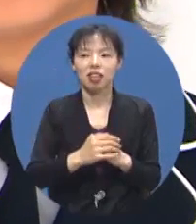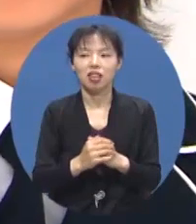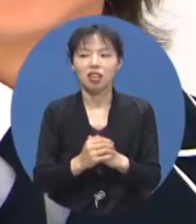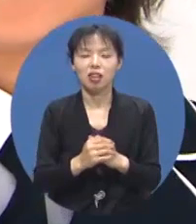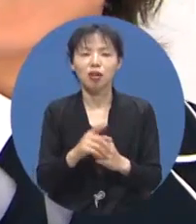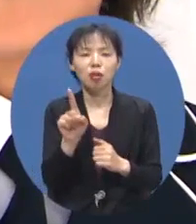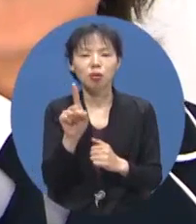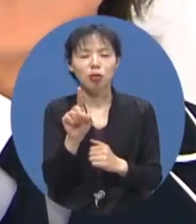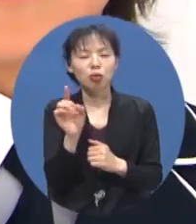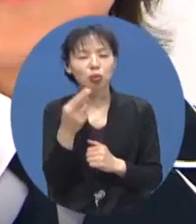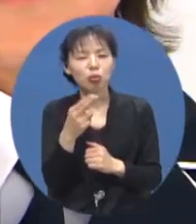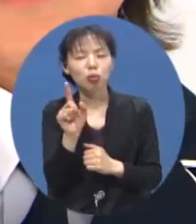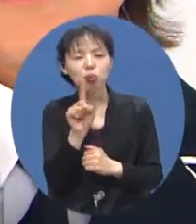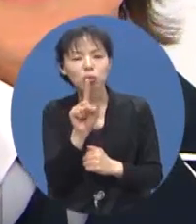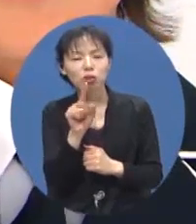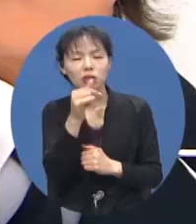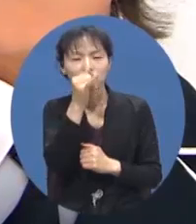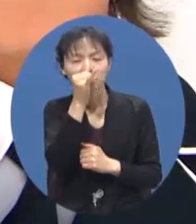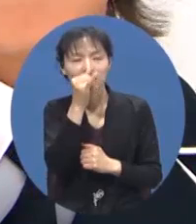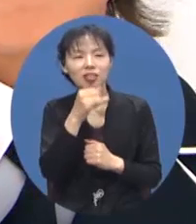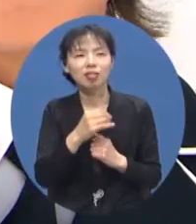뭐 있었지?